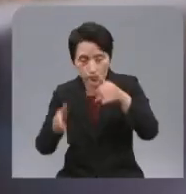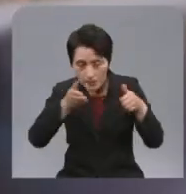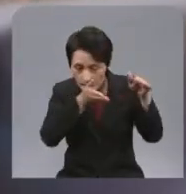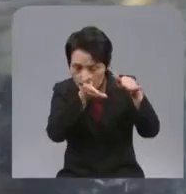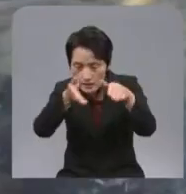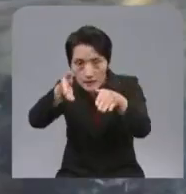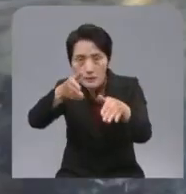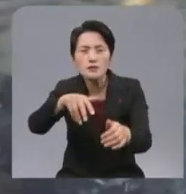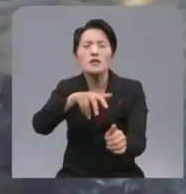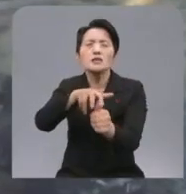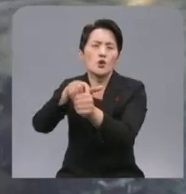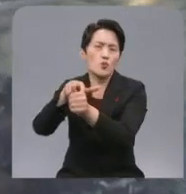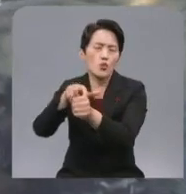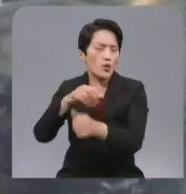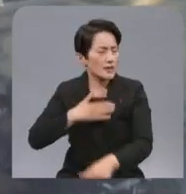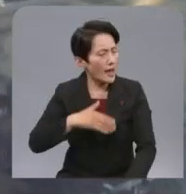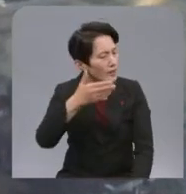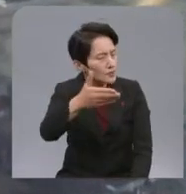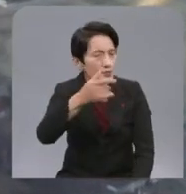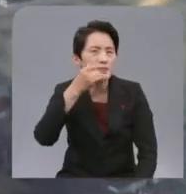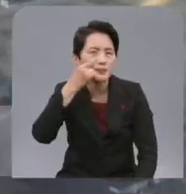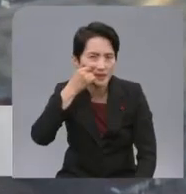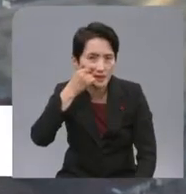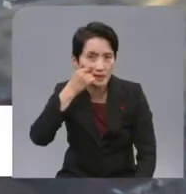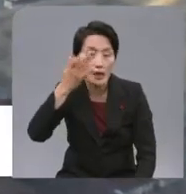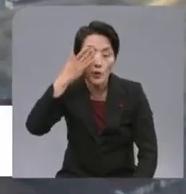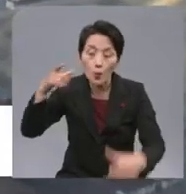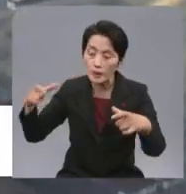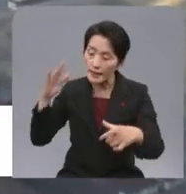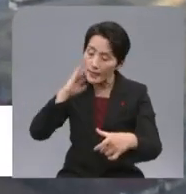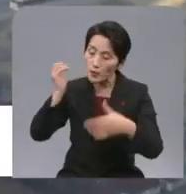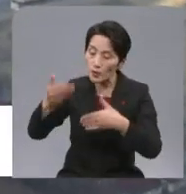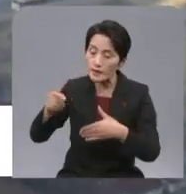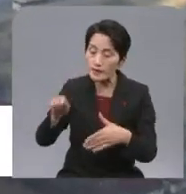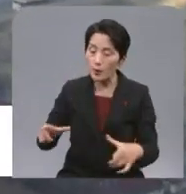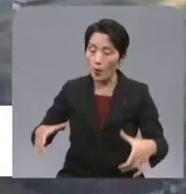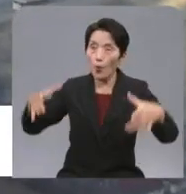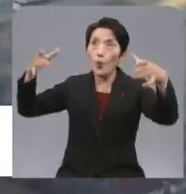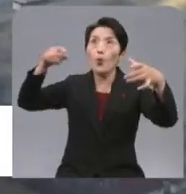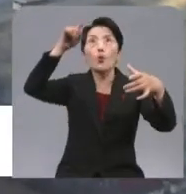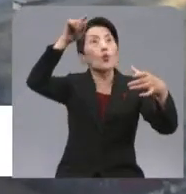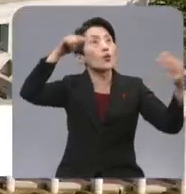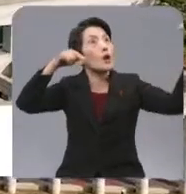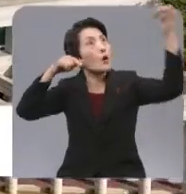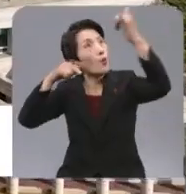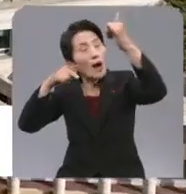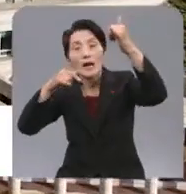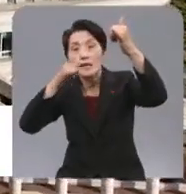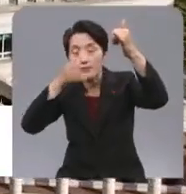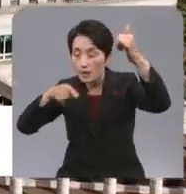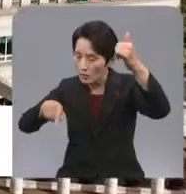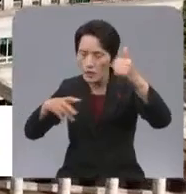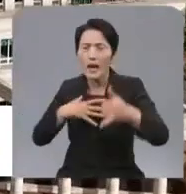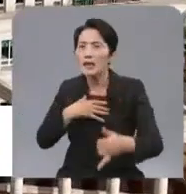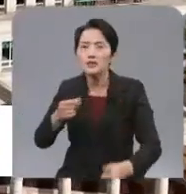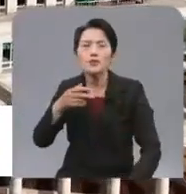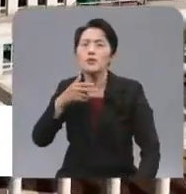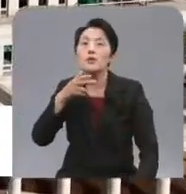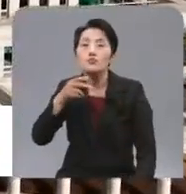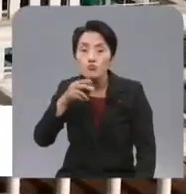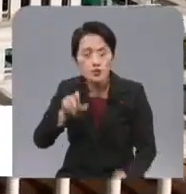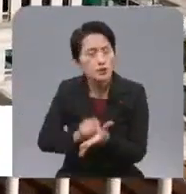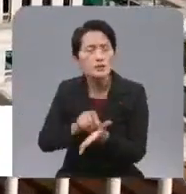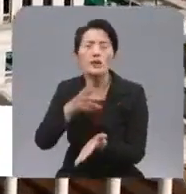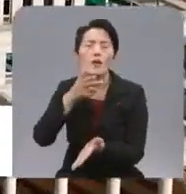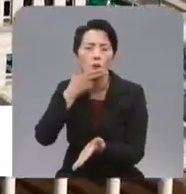と強調していて国防部の見解が一転した形となりました韓国軍の関係者が5日